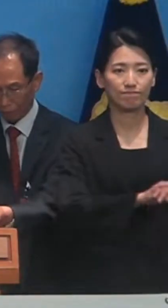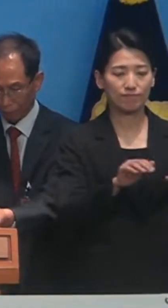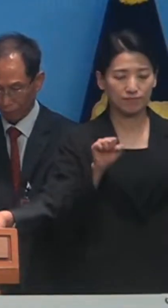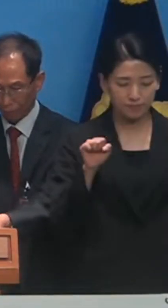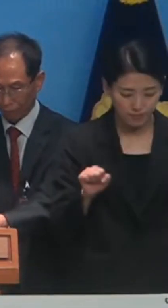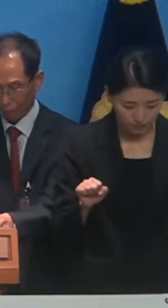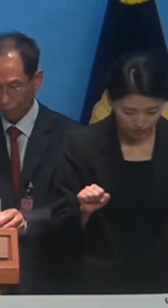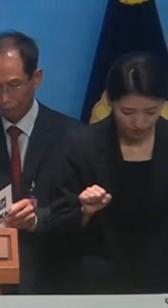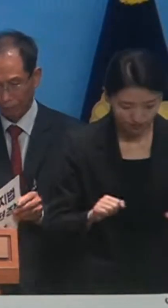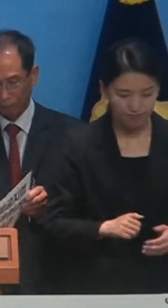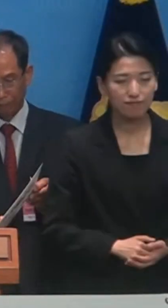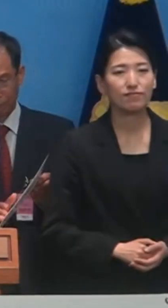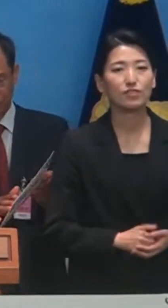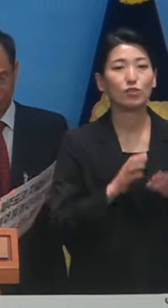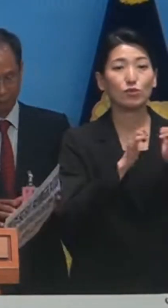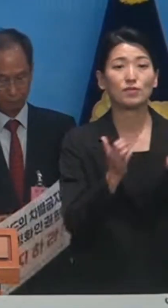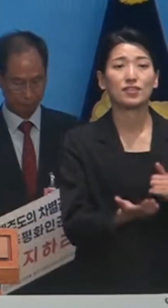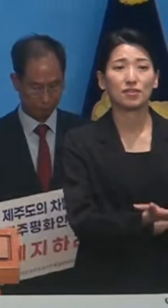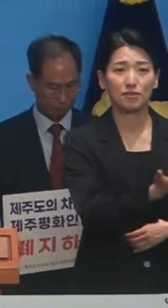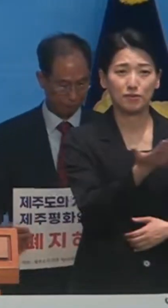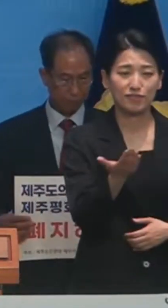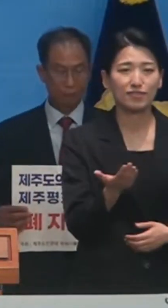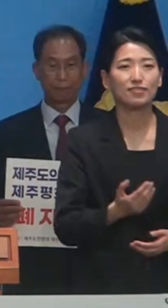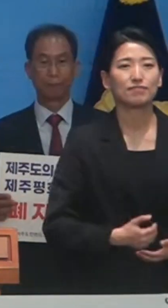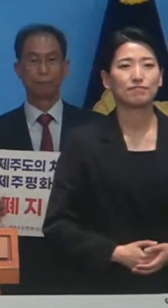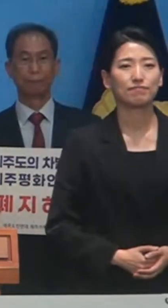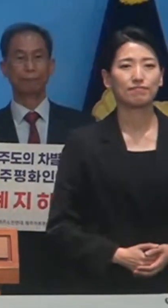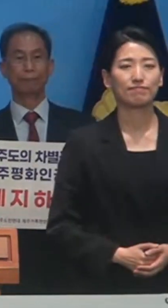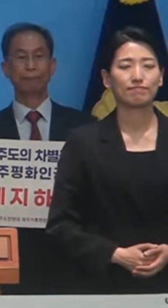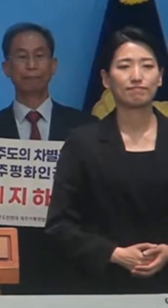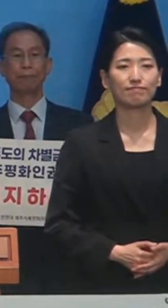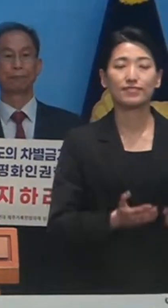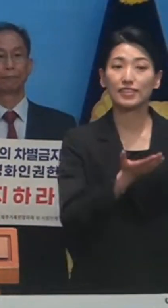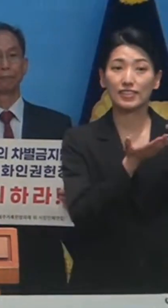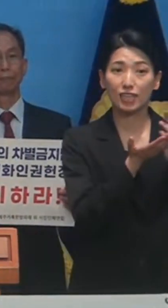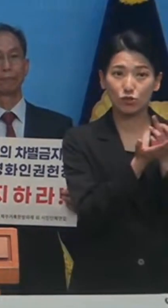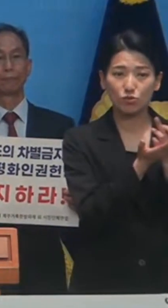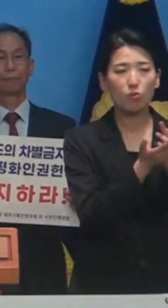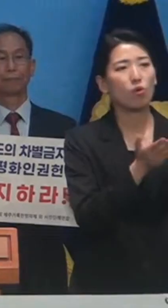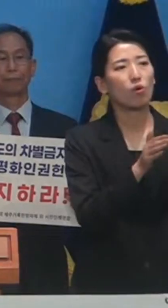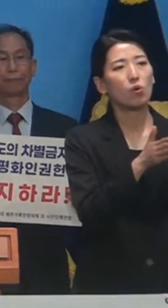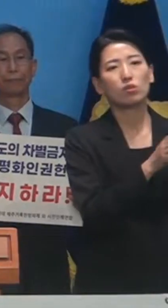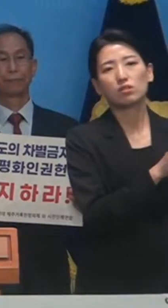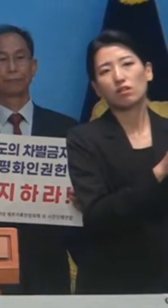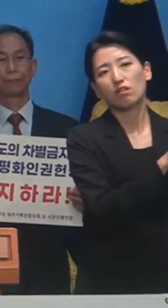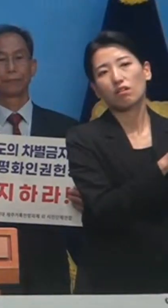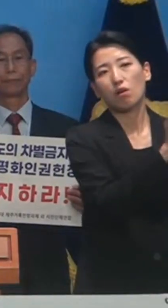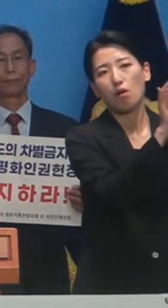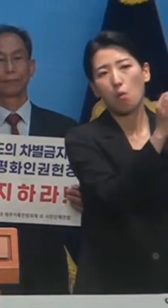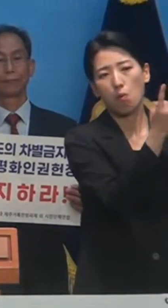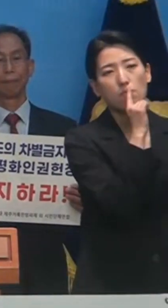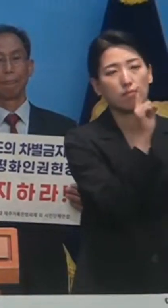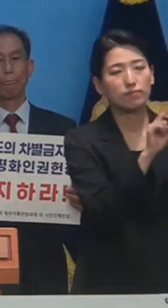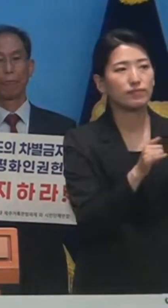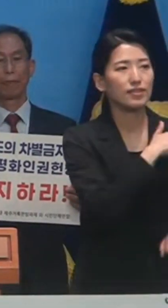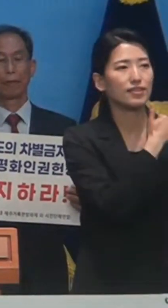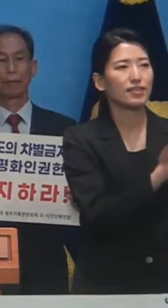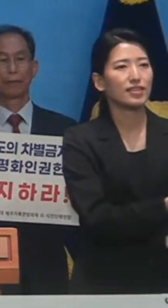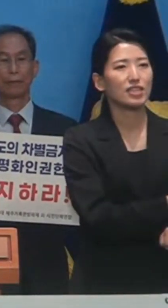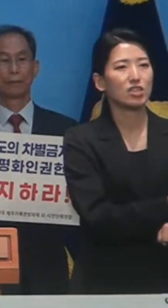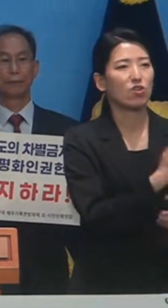안녕하십니까. 존경하는 국민 여러분. 제주도의 오영훈 도지사는 인권헌장을